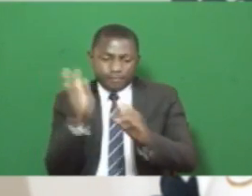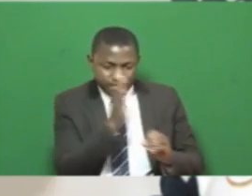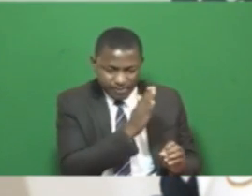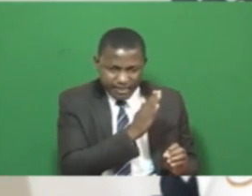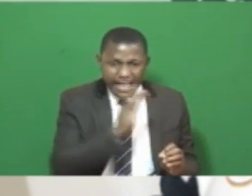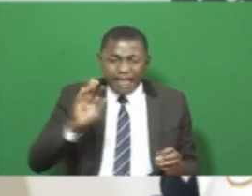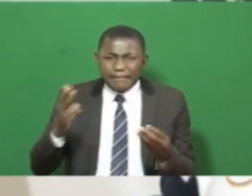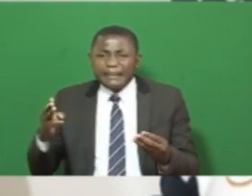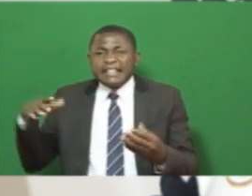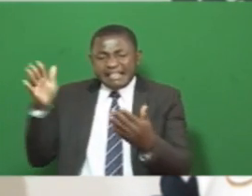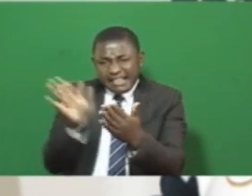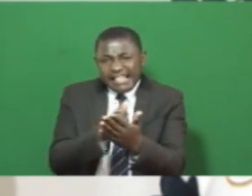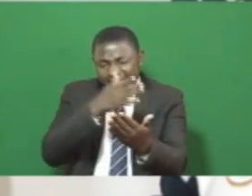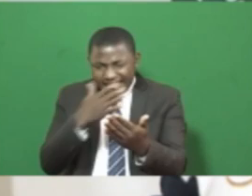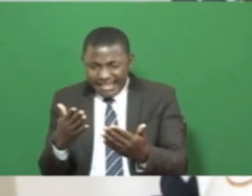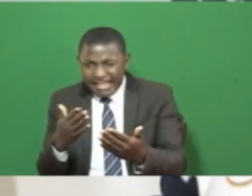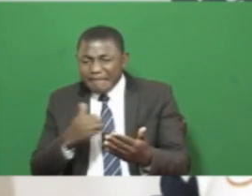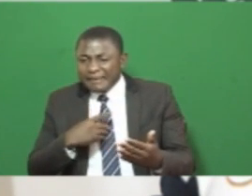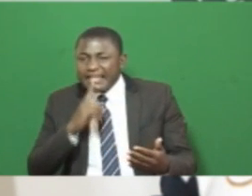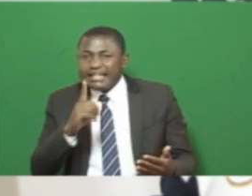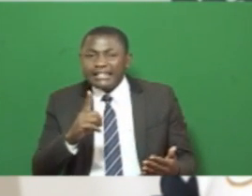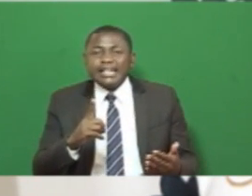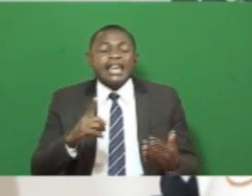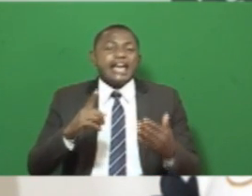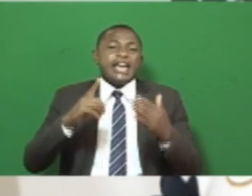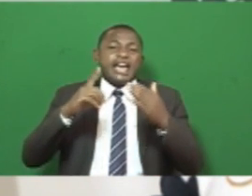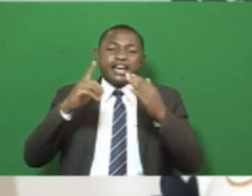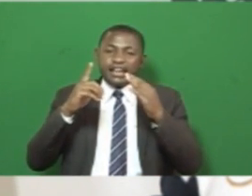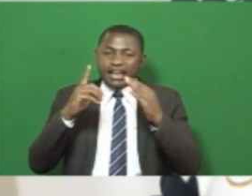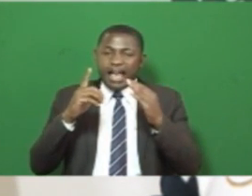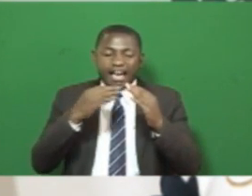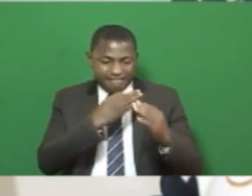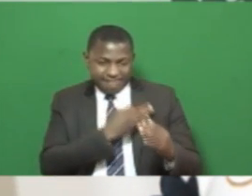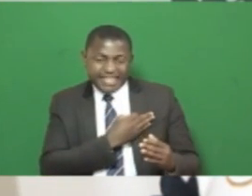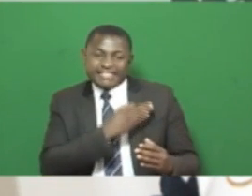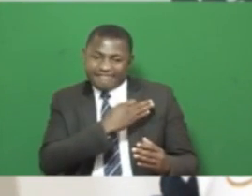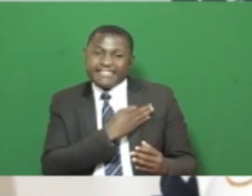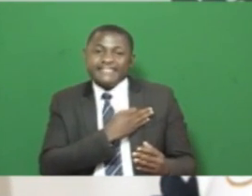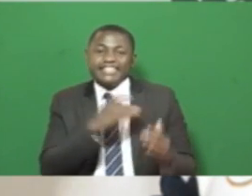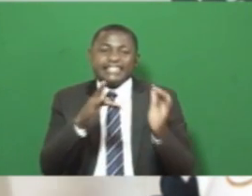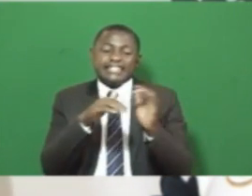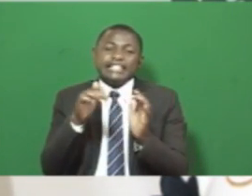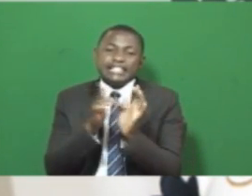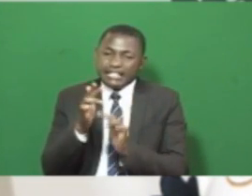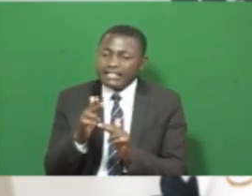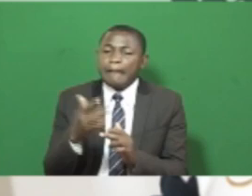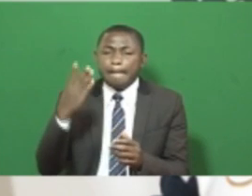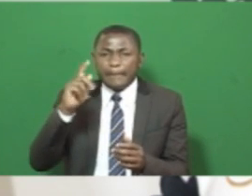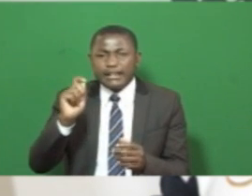mukangoimba nziyo kuti ndinonamata. Ini ndiri mutendi. Asi musingateereri zvine